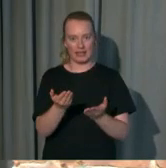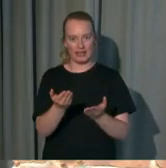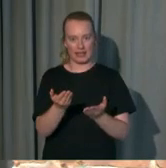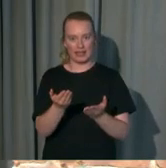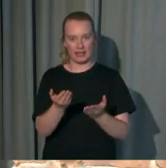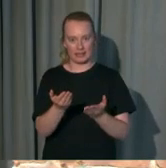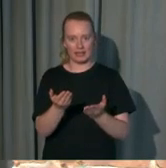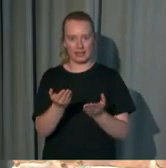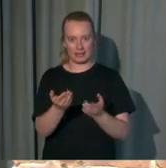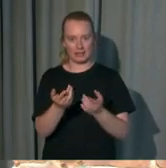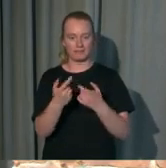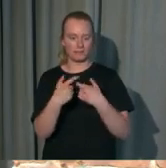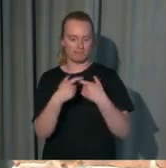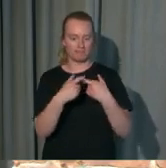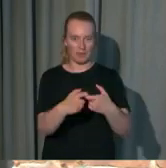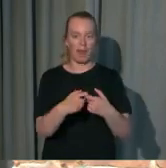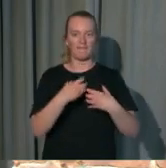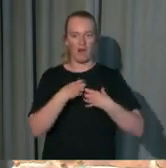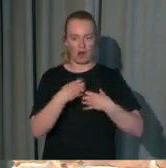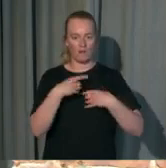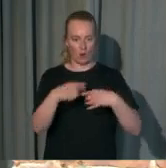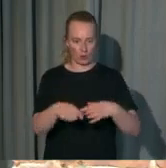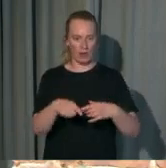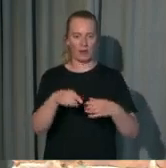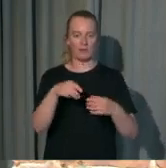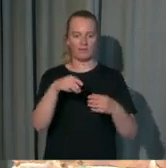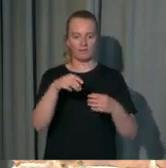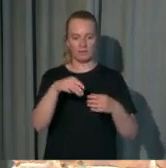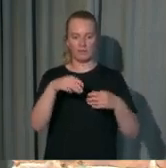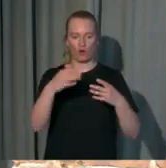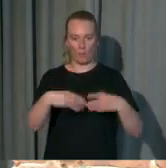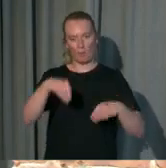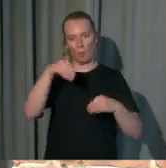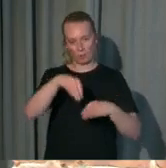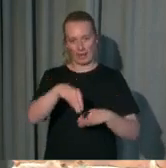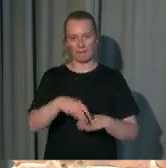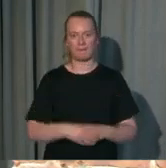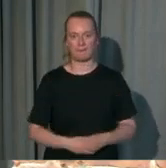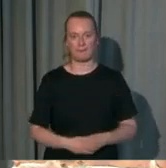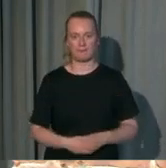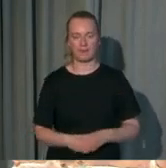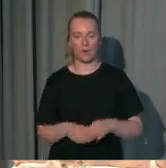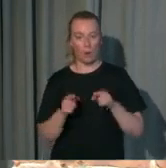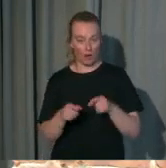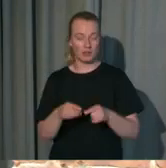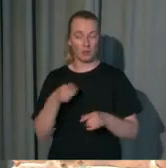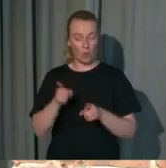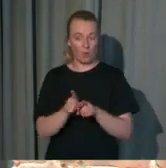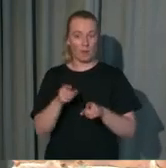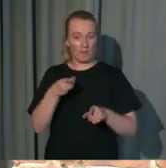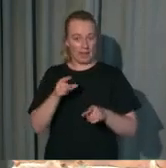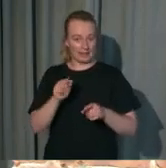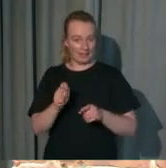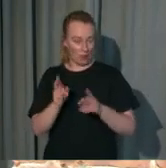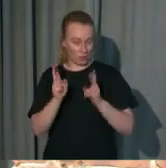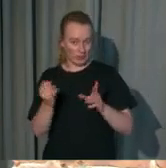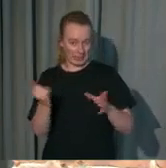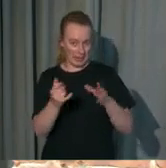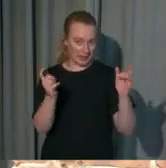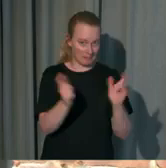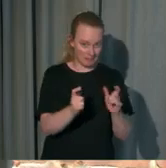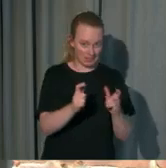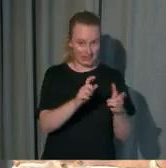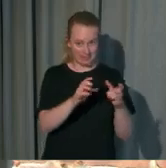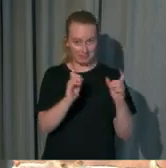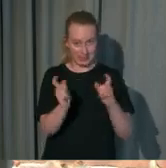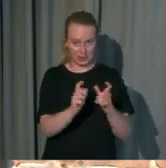så for moskeene. Så hadde vi Kongsberg-saken, der PST også var inne i bildet, og så har vi nå igjen